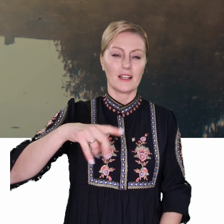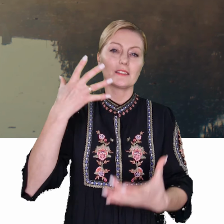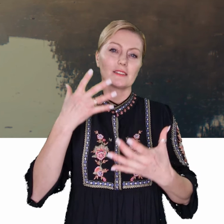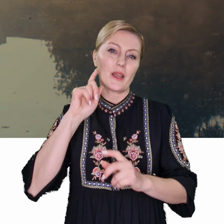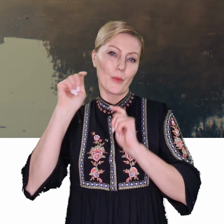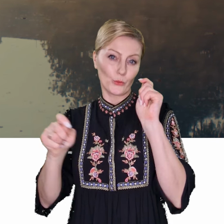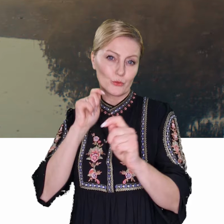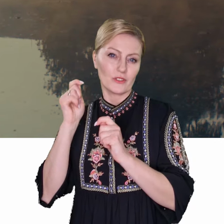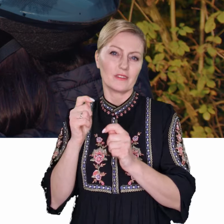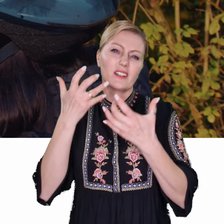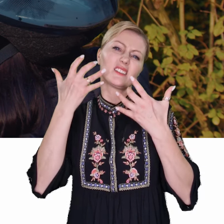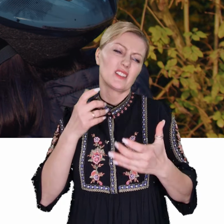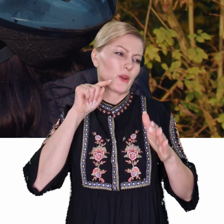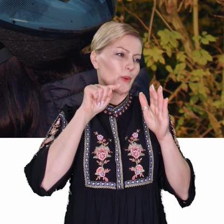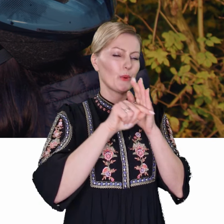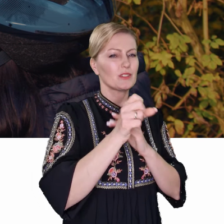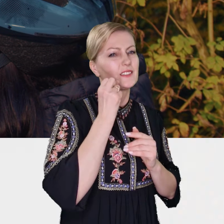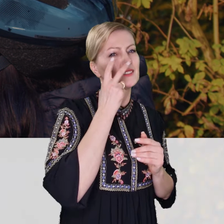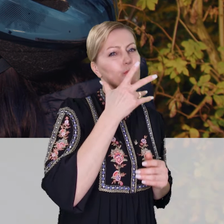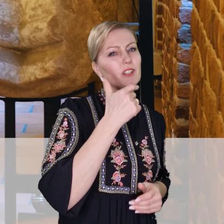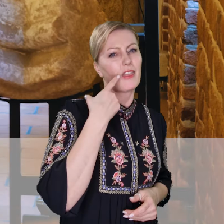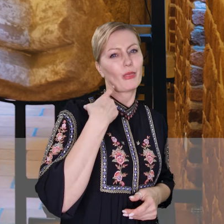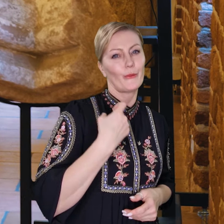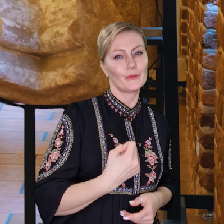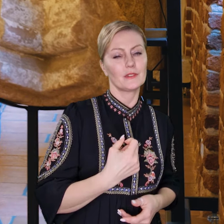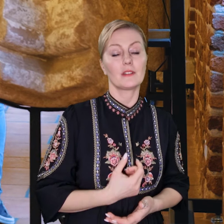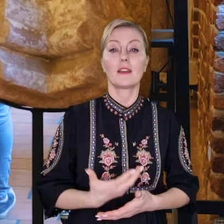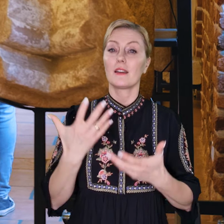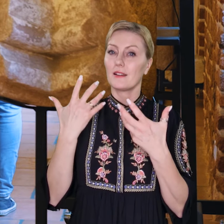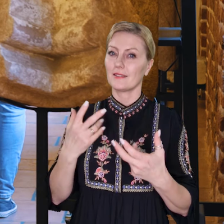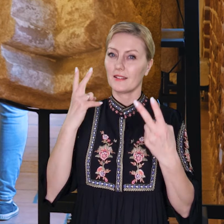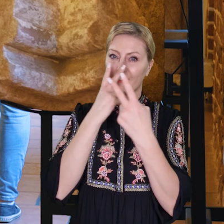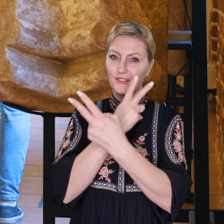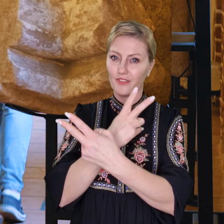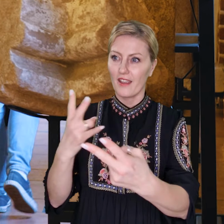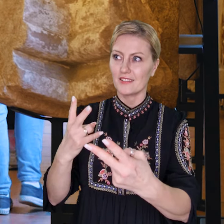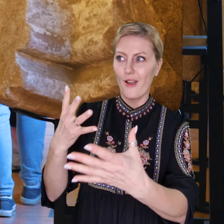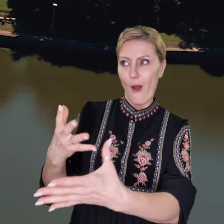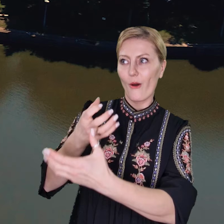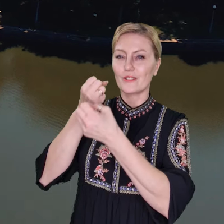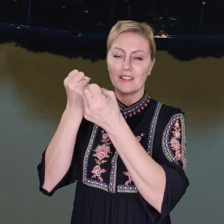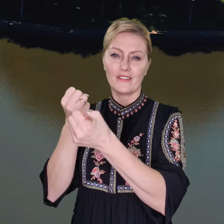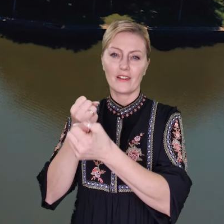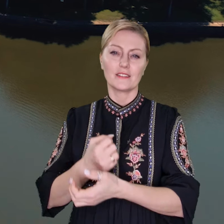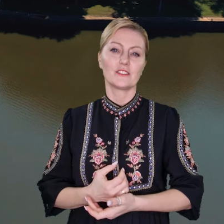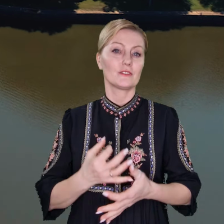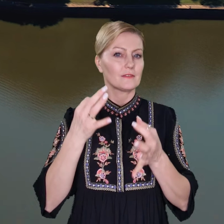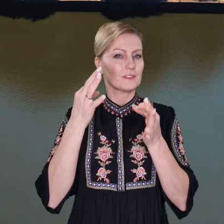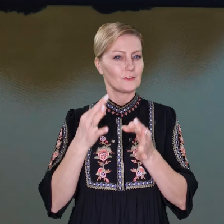każdy z nas chce podróżować, żeby uciec od przyziemnej codzienności, odkrywać i łamać